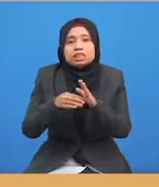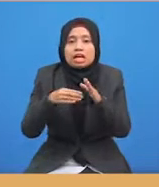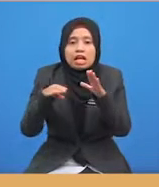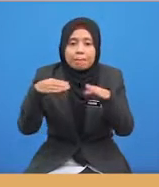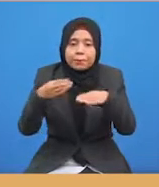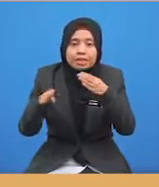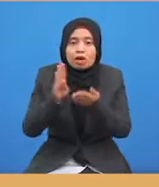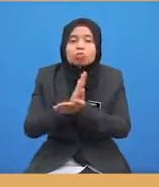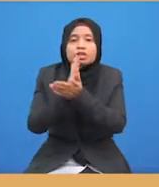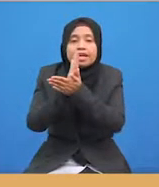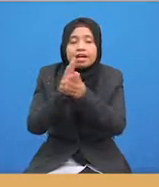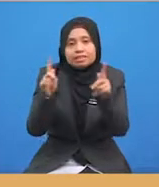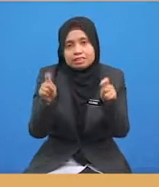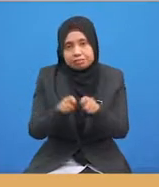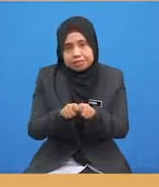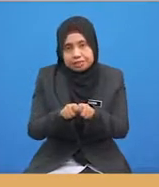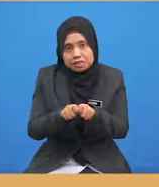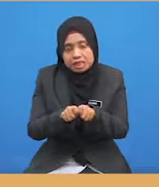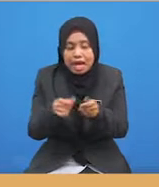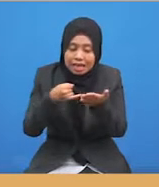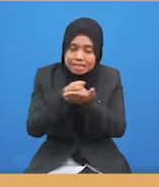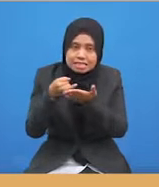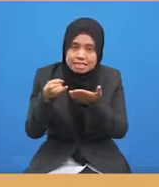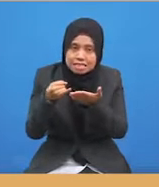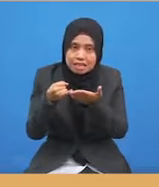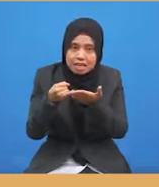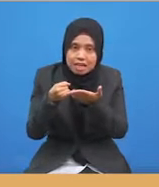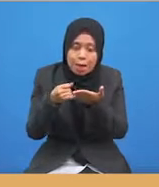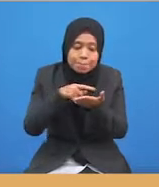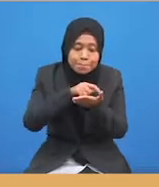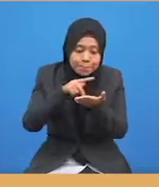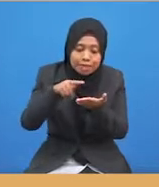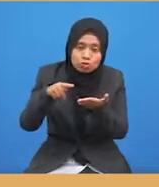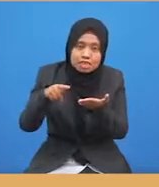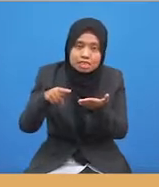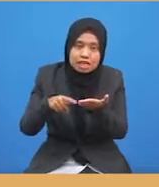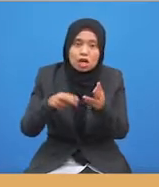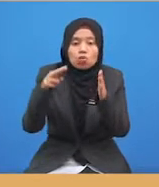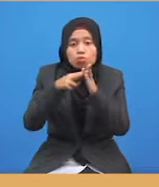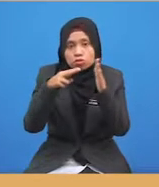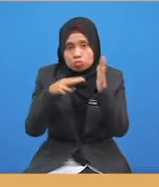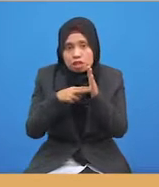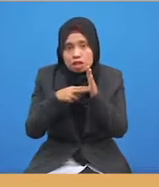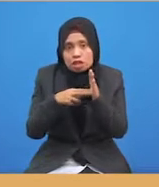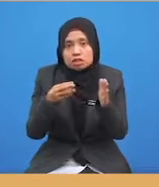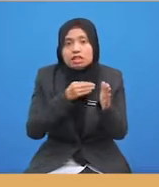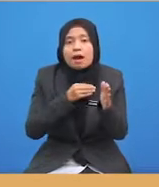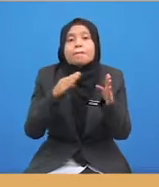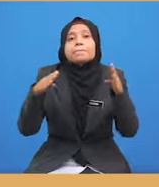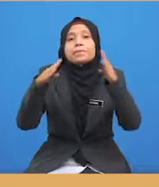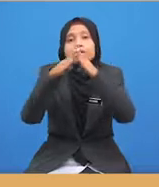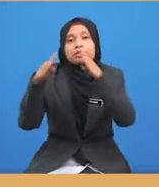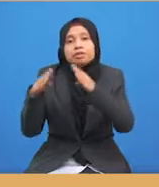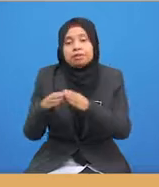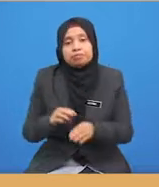kebudayaan seperti kesenian, penulisan, undang-undang dan perbandaran.